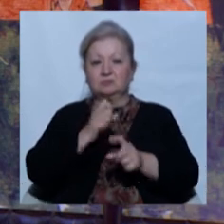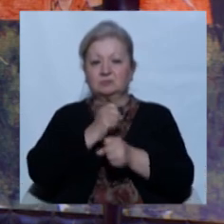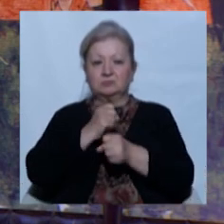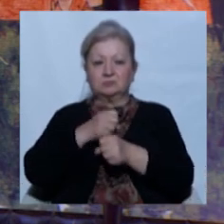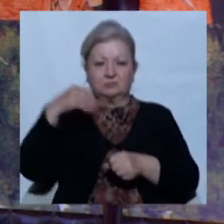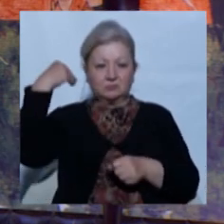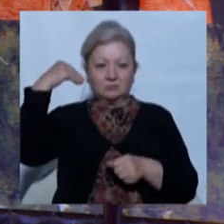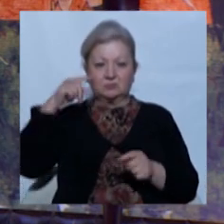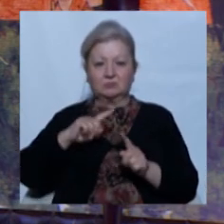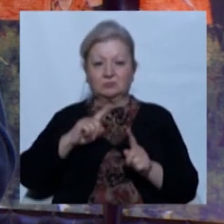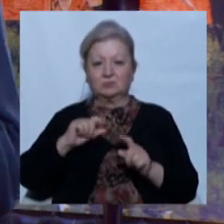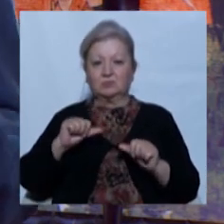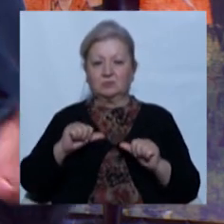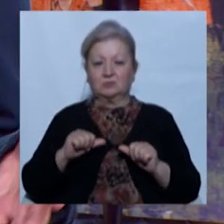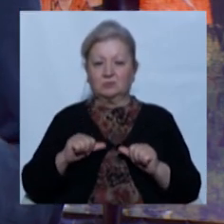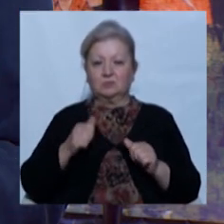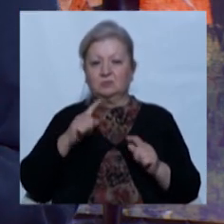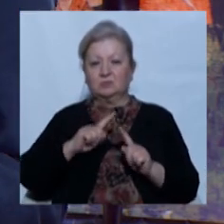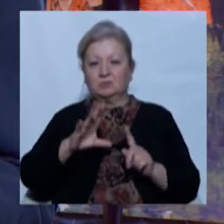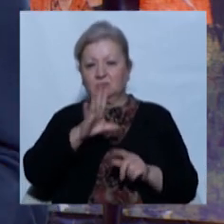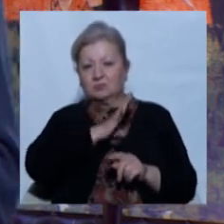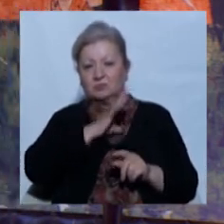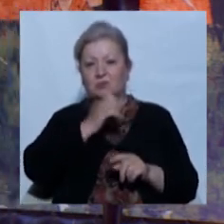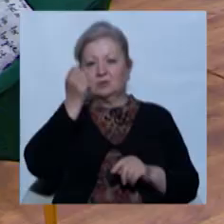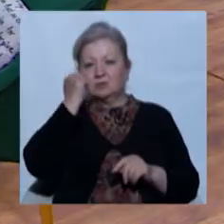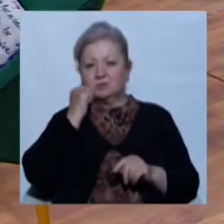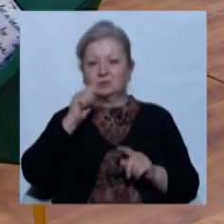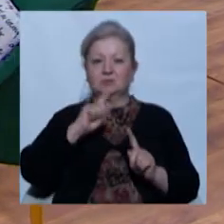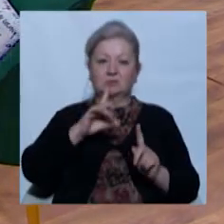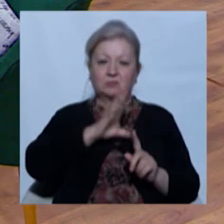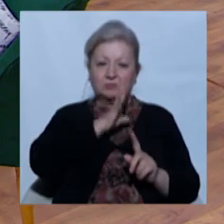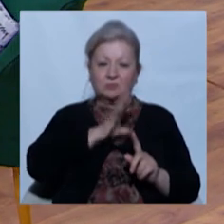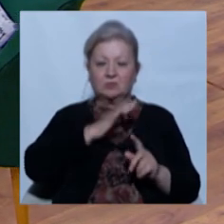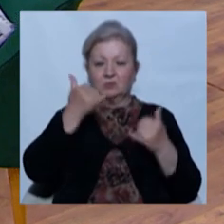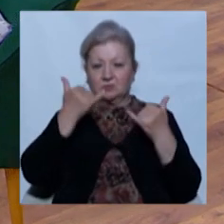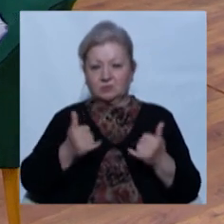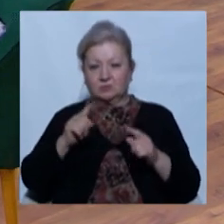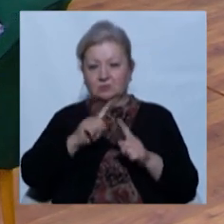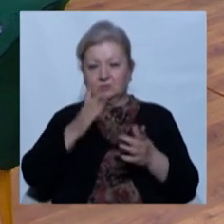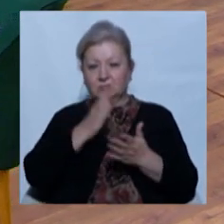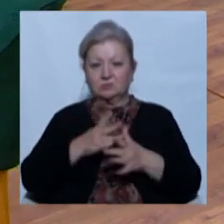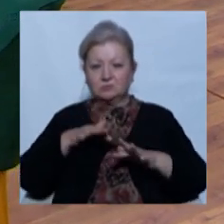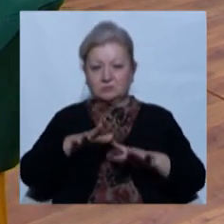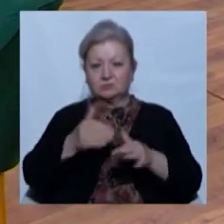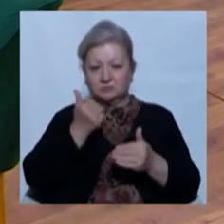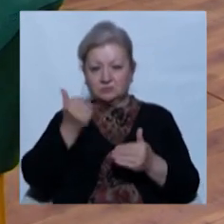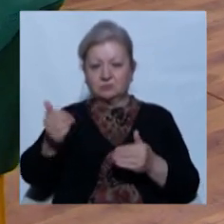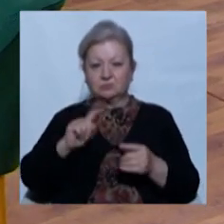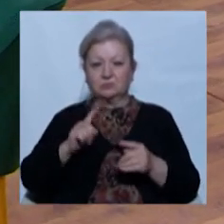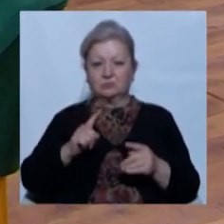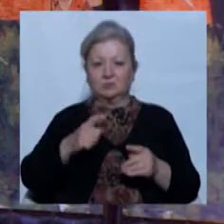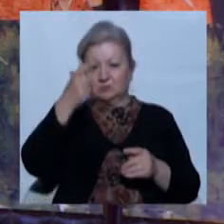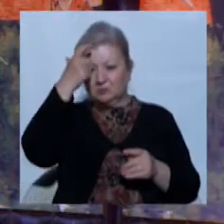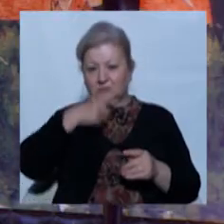აჭარლები, რა იყო მათი ძველად და ახლა მათი ყოველდღიურობა, მათი საქმიანობა, რითიც ისინი თავს